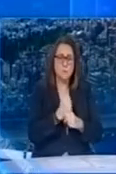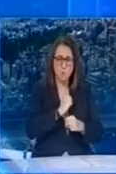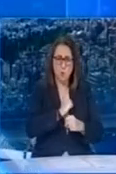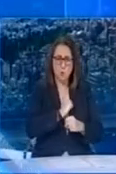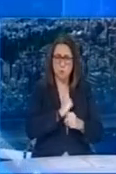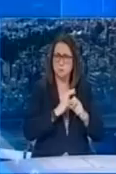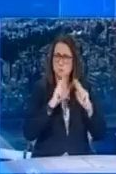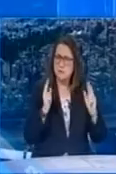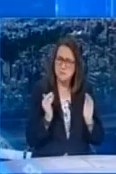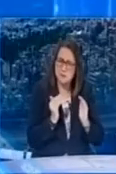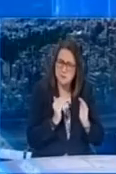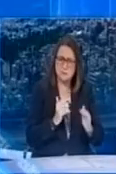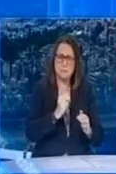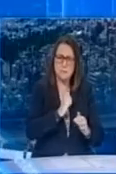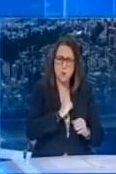των επαγγελματιών.